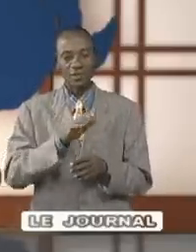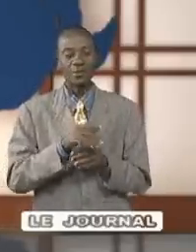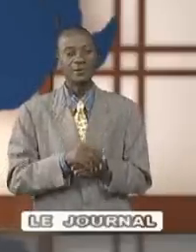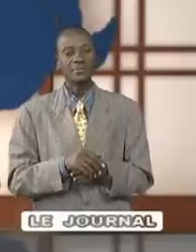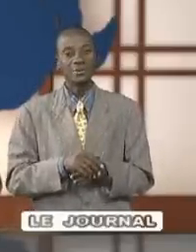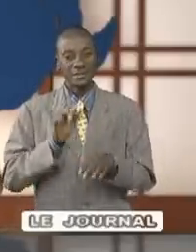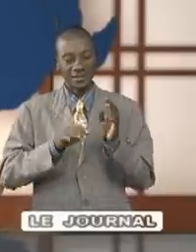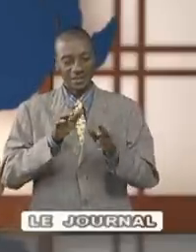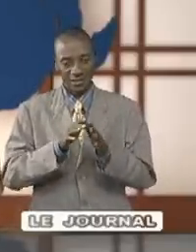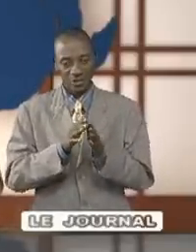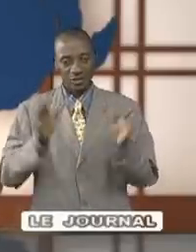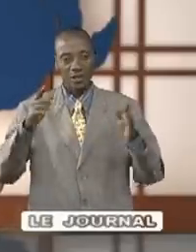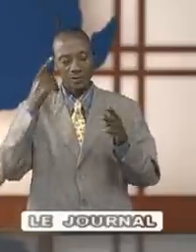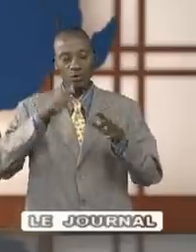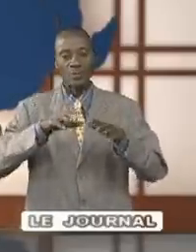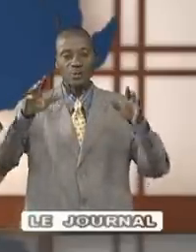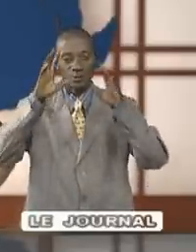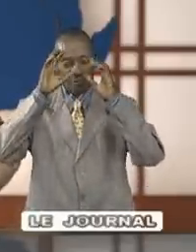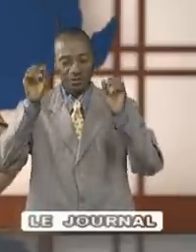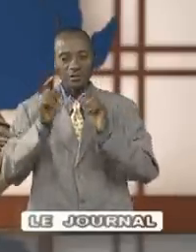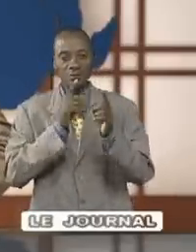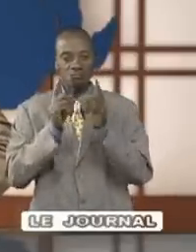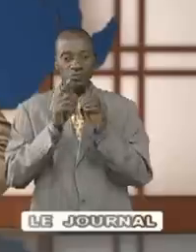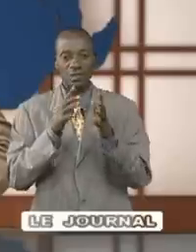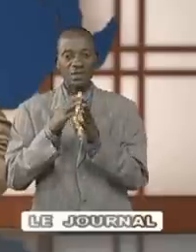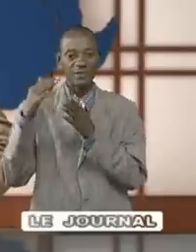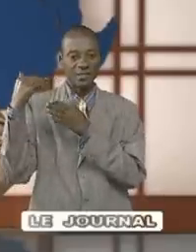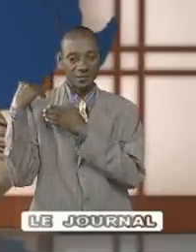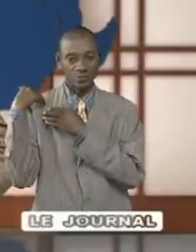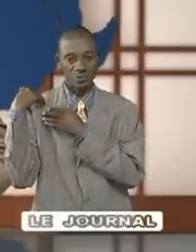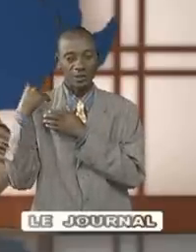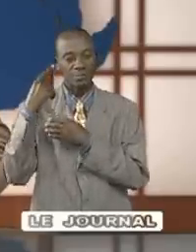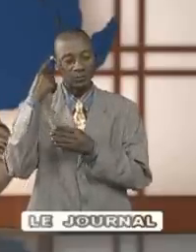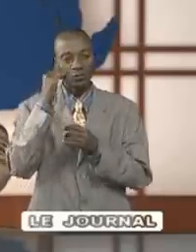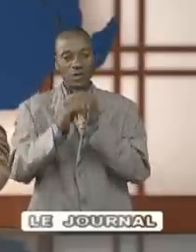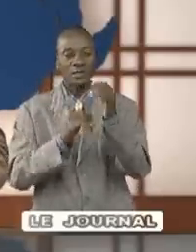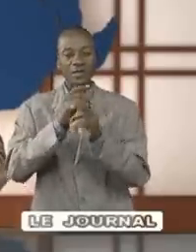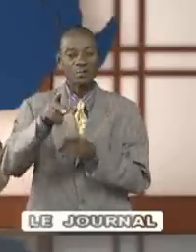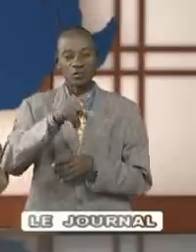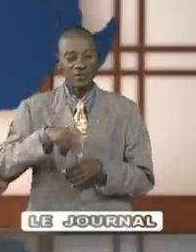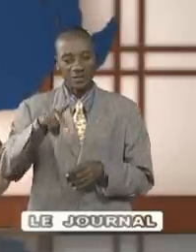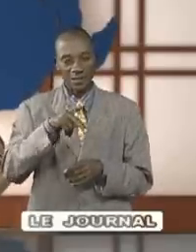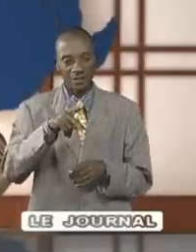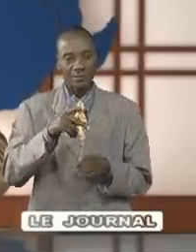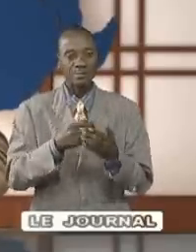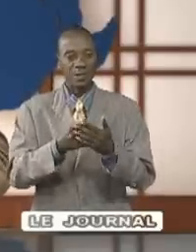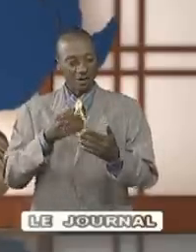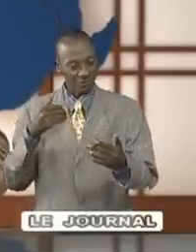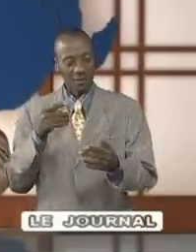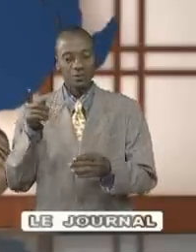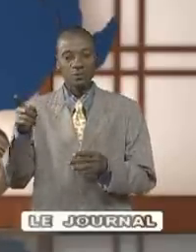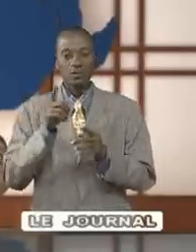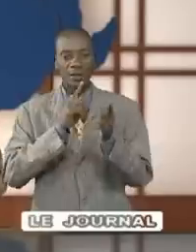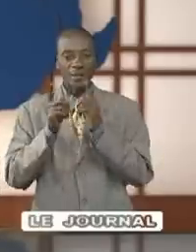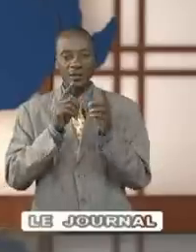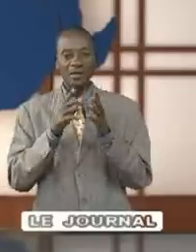Mina Kundialandjoukou, a échangé aujourd'hui avec les responsables de l'entente interprovinciale, ce avant de conférer avec les